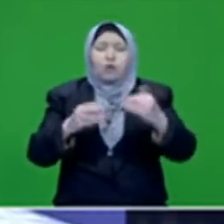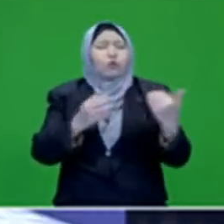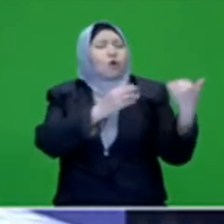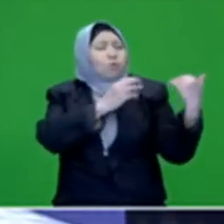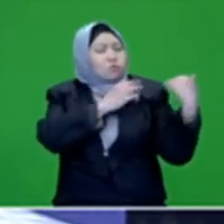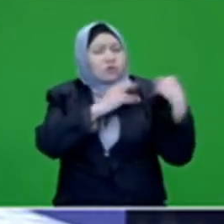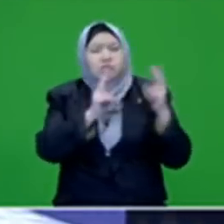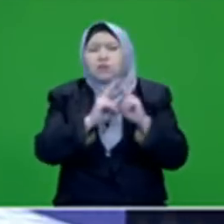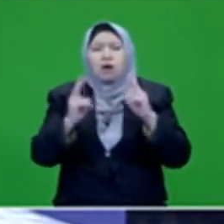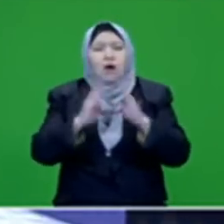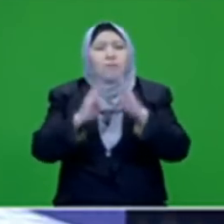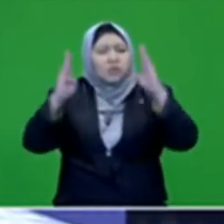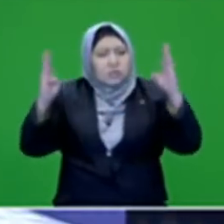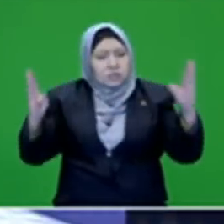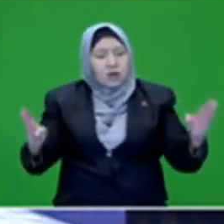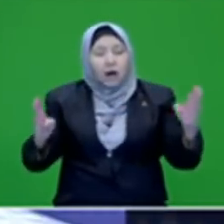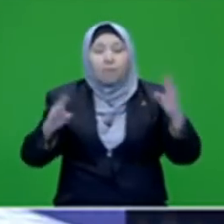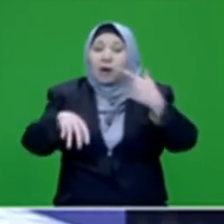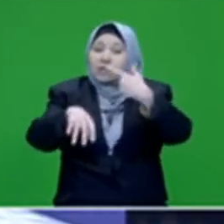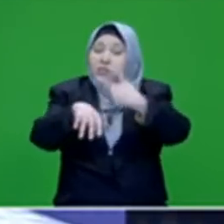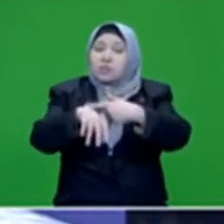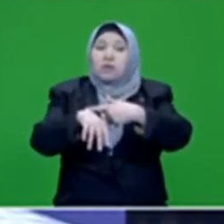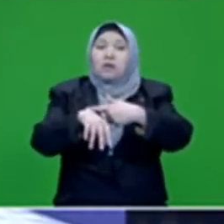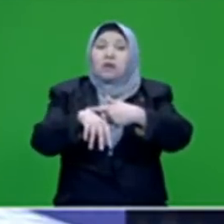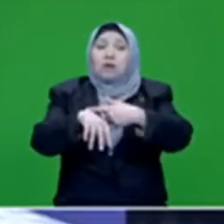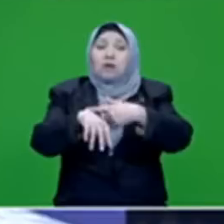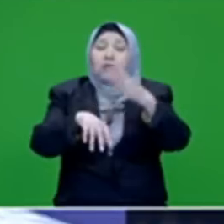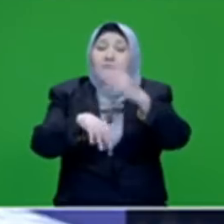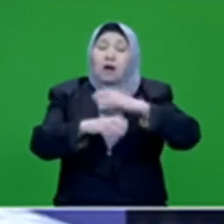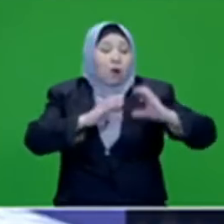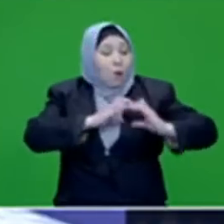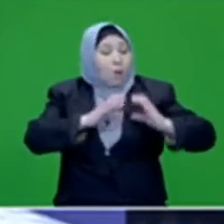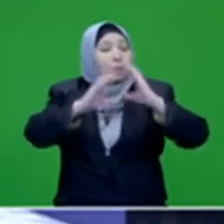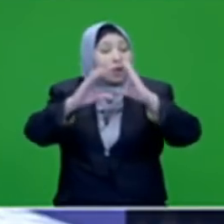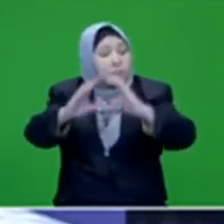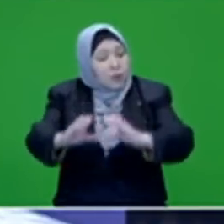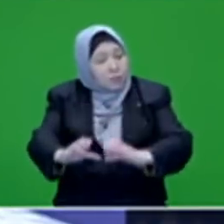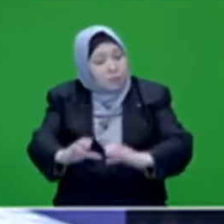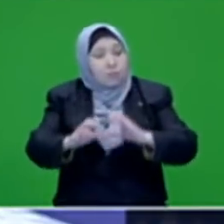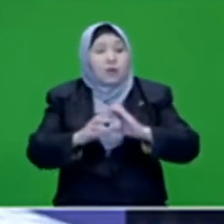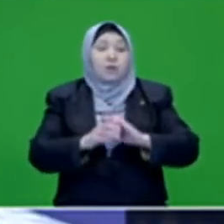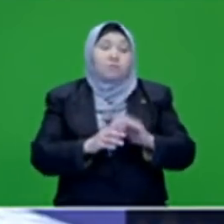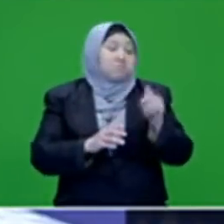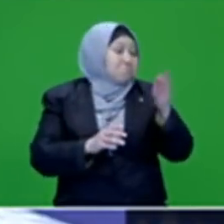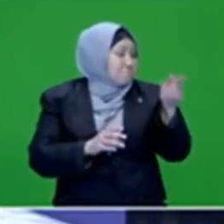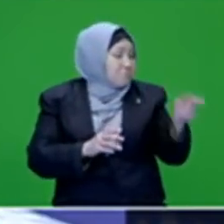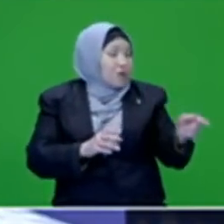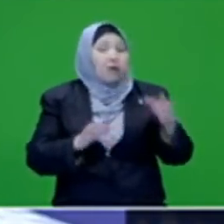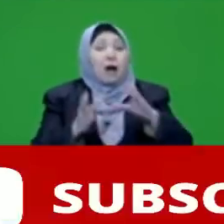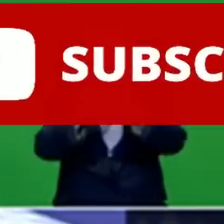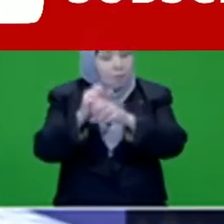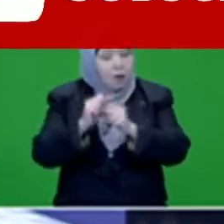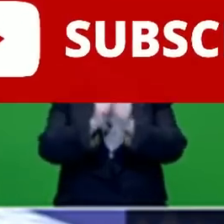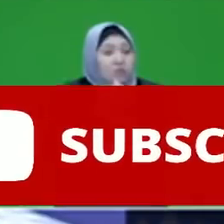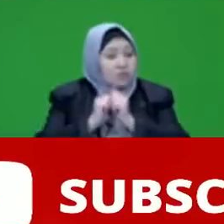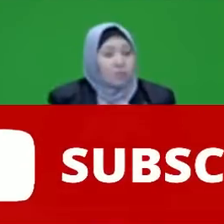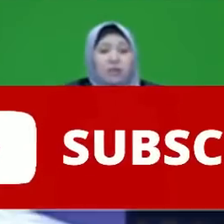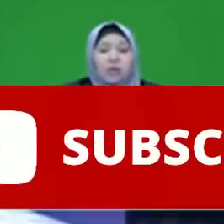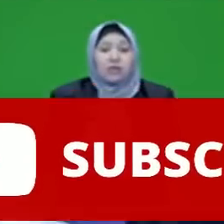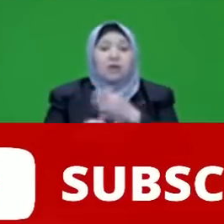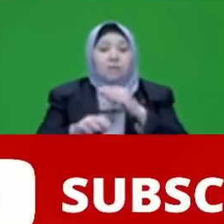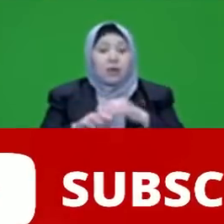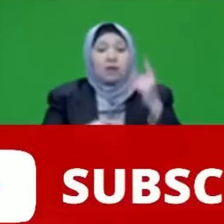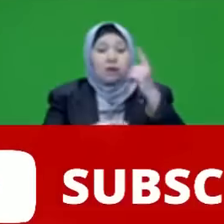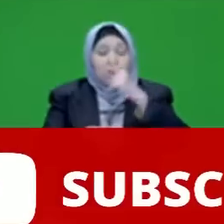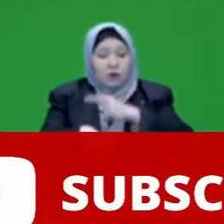Ustaz, kekangan masa dan komitmen beliau dapat juga bersama dengan kita semua pada saat ini